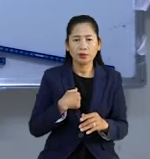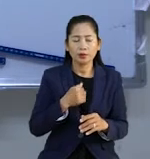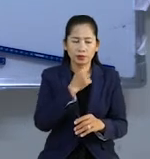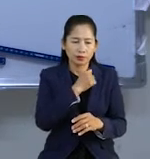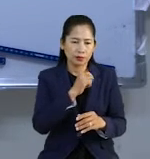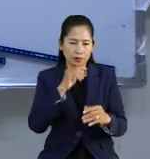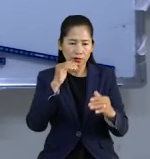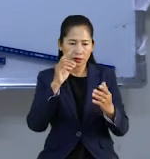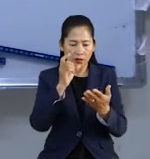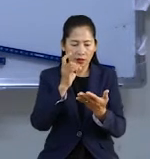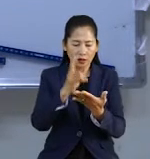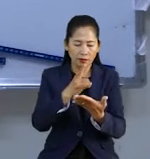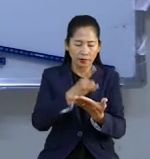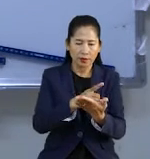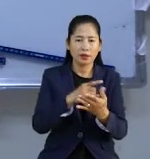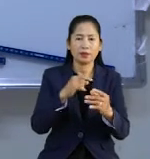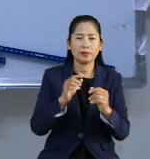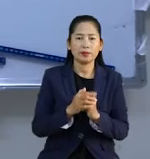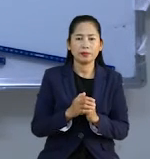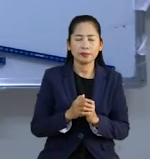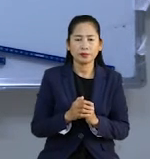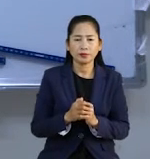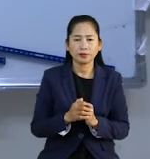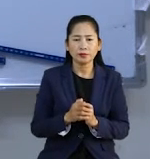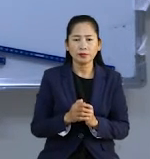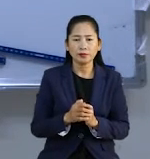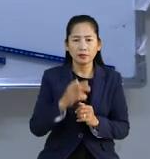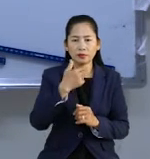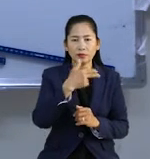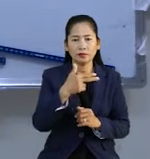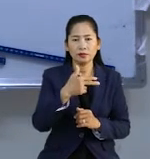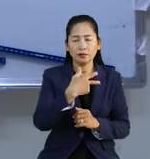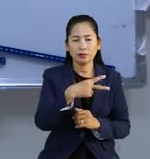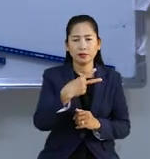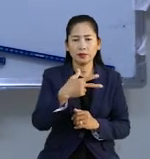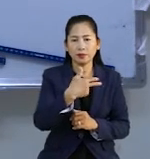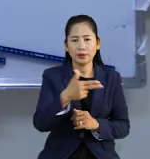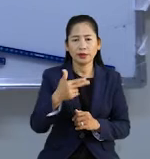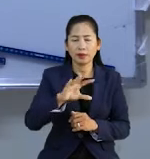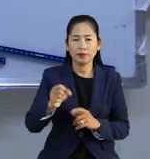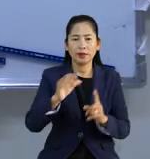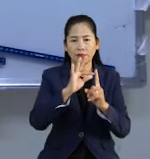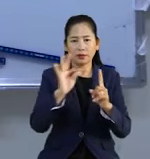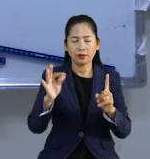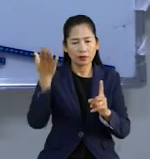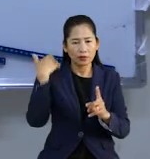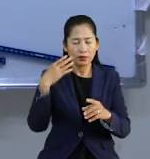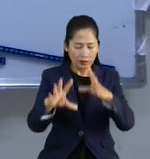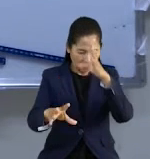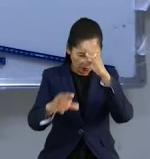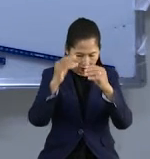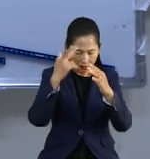មចូលដល់ខ្លឹមសារមេរៀនតែម្ដងណាកូនណាបាទភាសាខ្មែរវេយ្យាករណ៍ថ្ងៃមុន